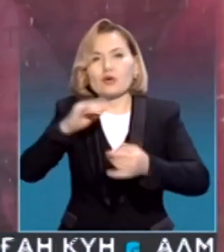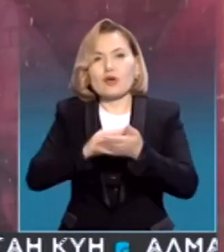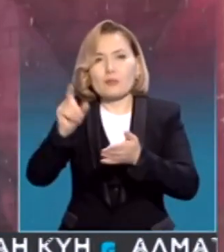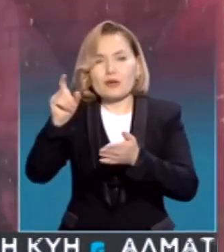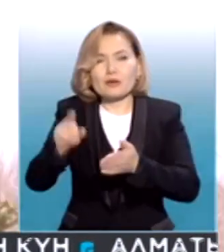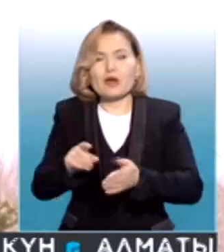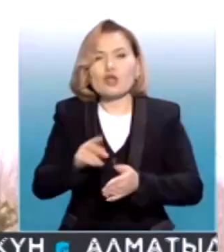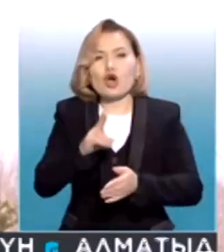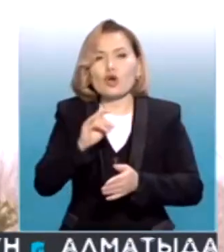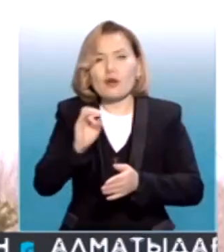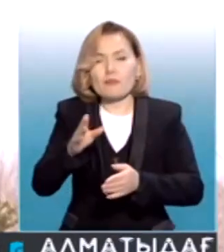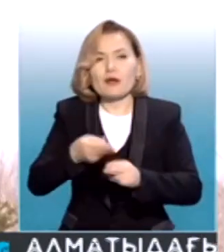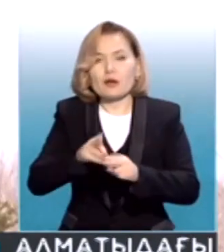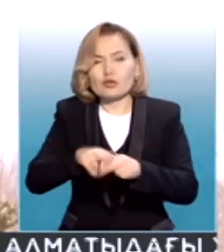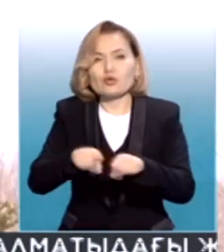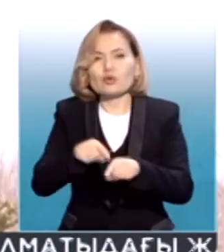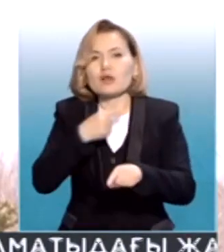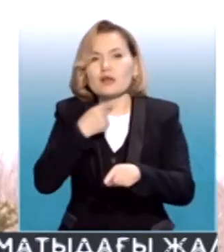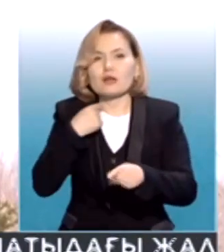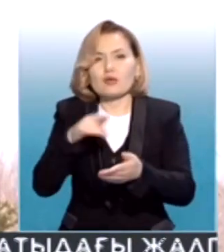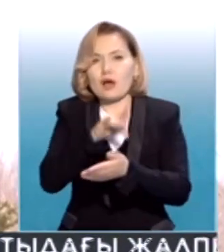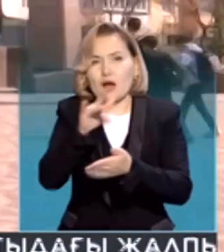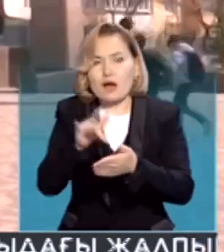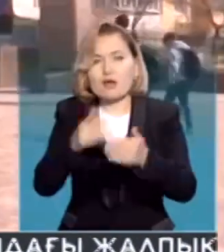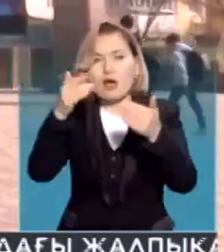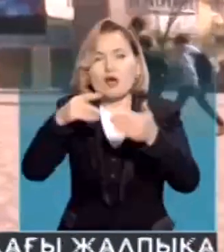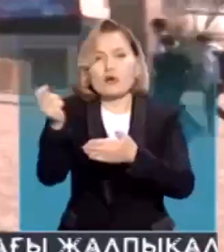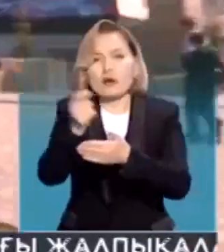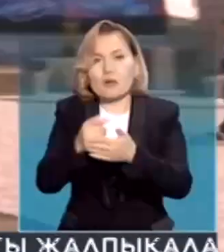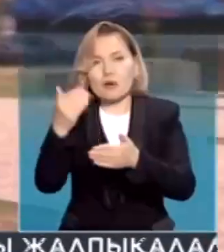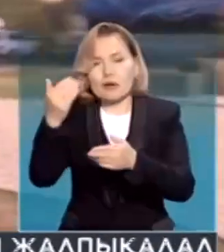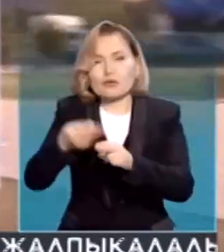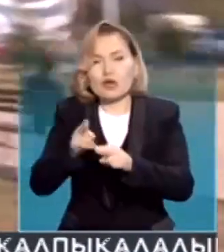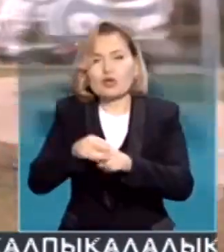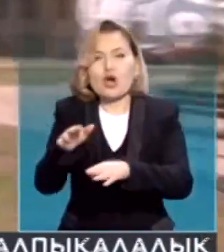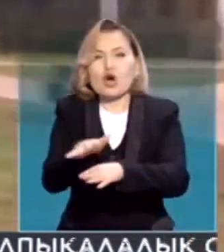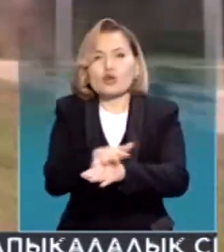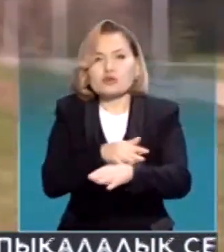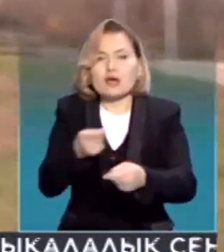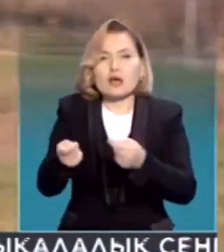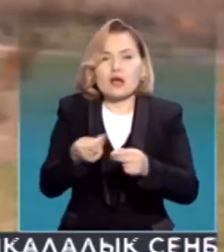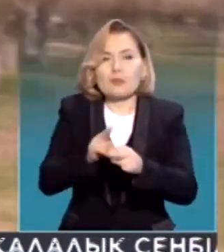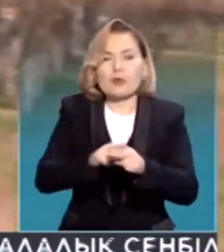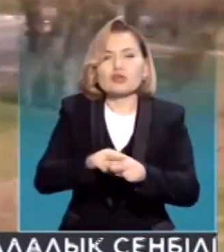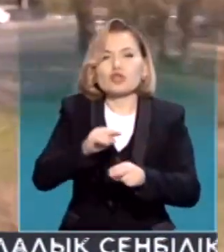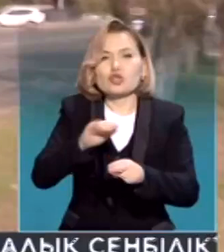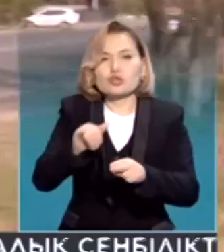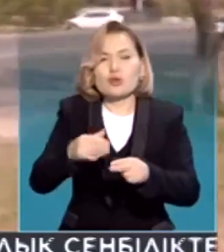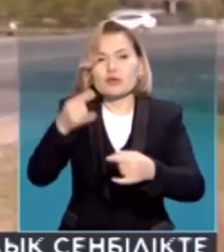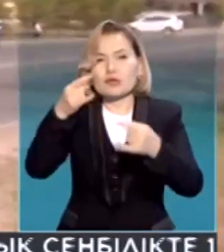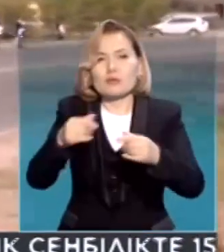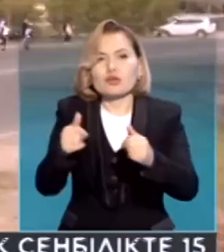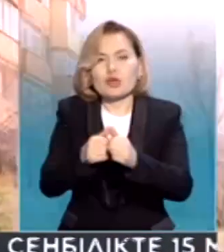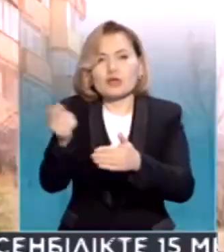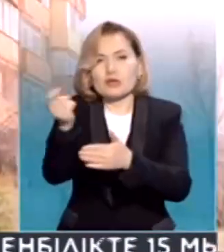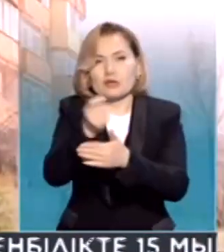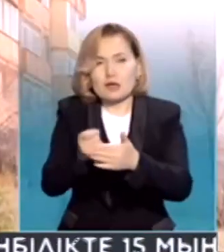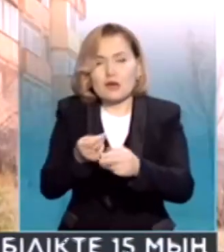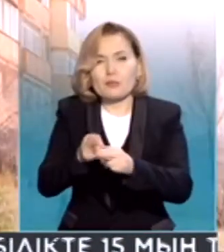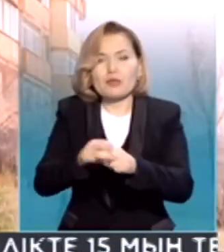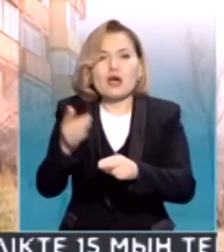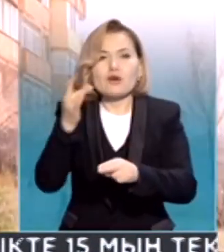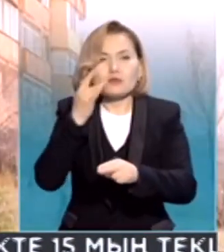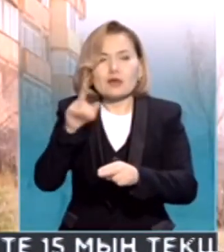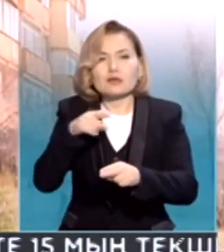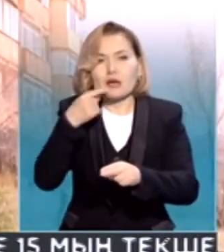Бейсен Құранбектің бейнесі мен мұндалап тұр. Мурал әріптесіміз ұзақ жыл басшылық еткен Жетісу телеарнасының жанына салынған. Өзі жиі